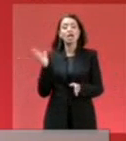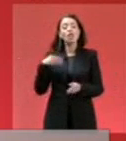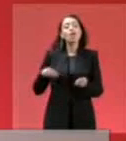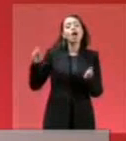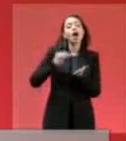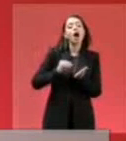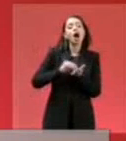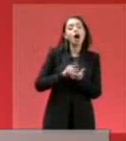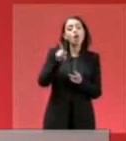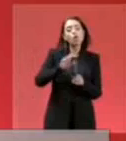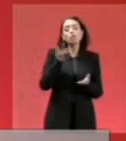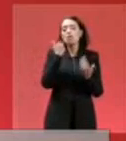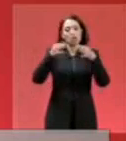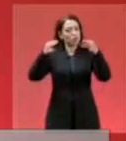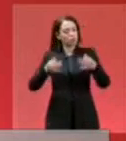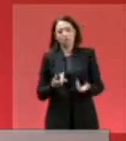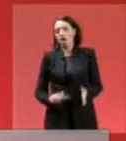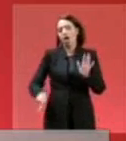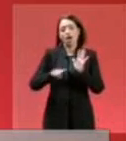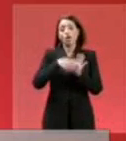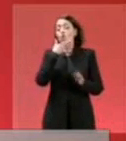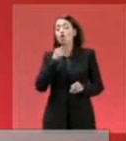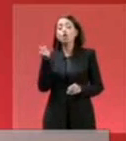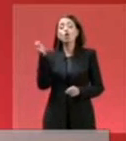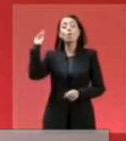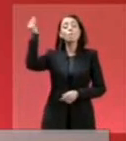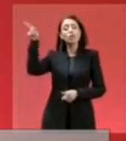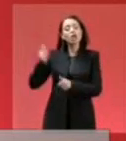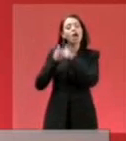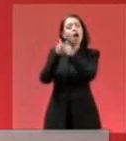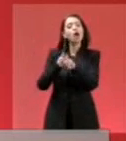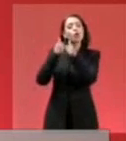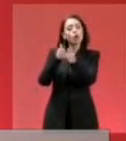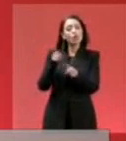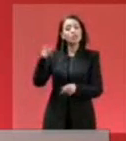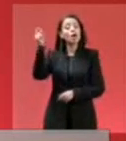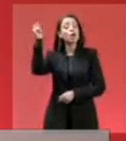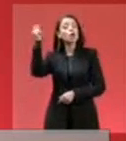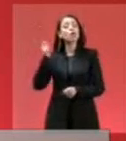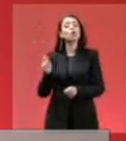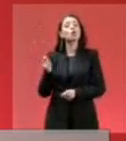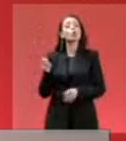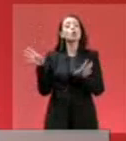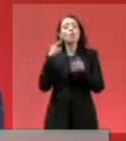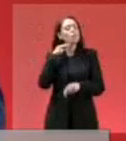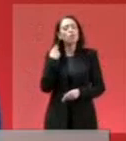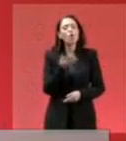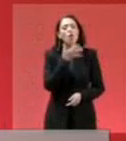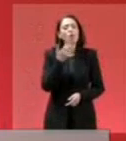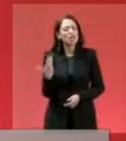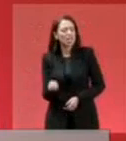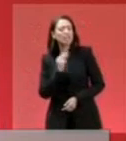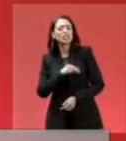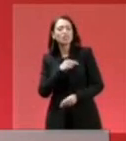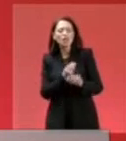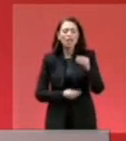παρά αντισυστημικές είναι, διότι η οικονομική πολιτική που ακολούθησαν ήταν η οικονομική πολιτική που εξυπηρετούσε με τον χειρότερο